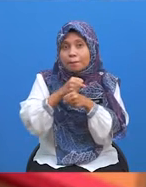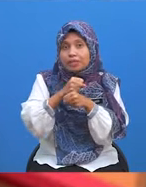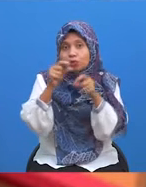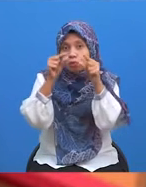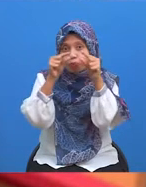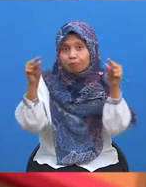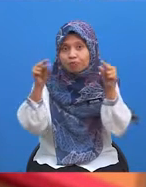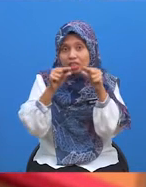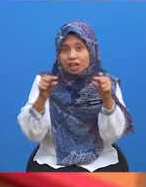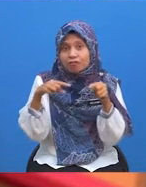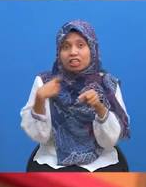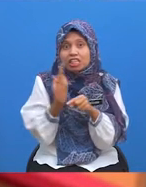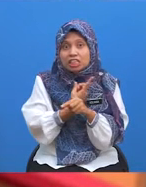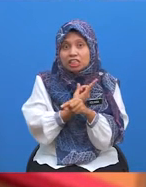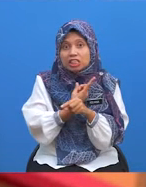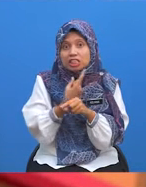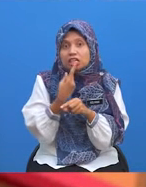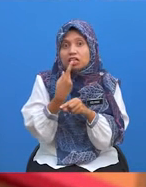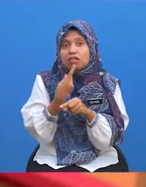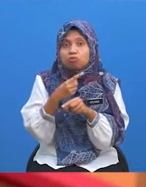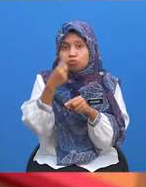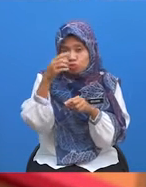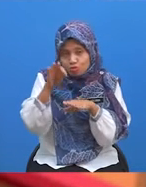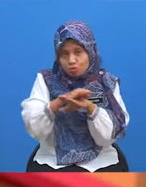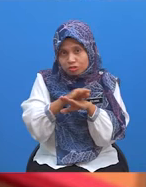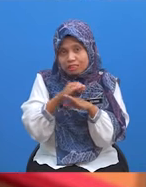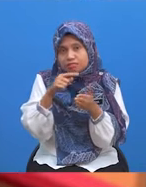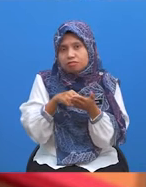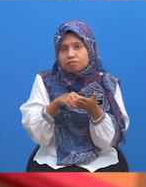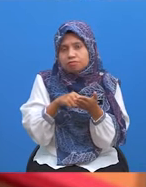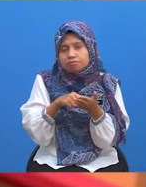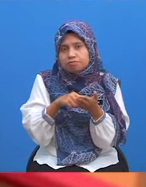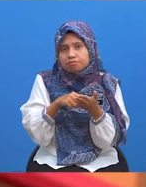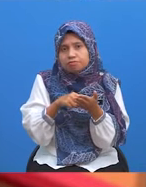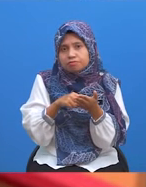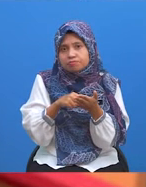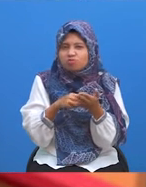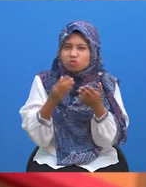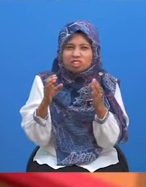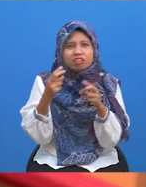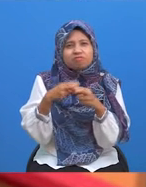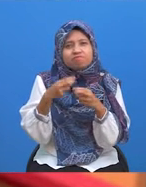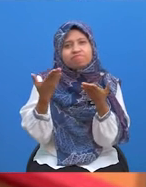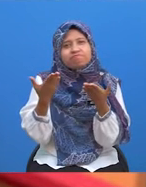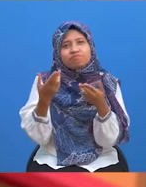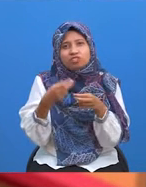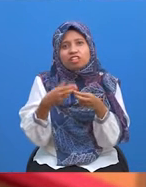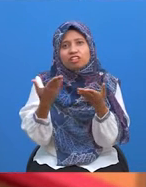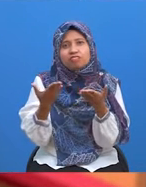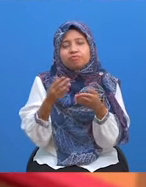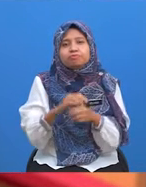Adakah semua murid-murid masih bersama cikgu? Contoh seterusnya merupakan contoh terakhir bagi